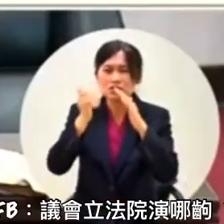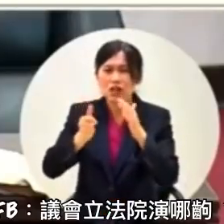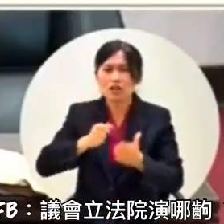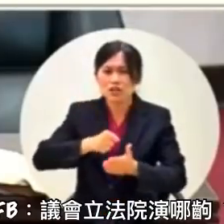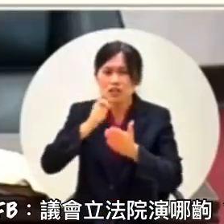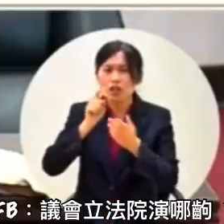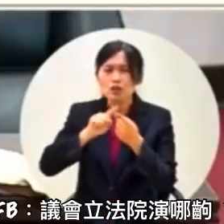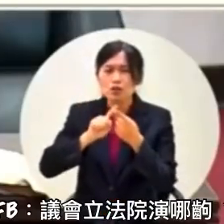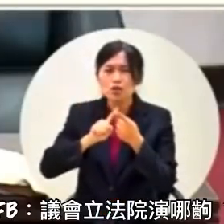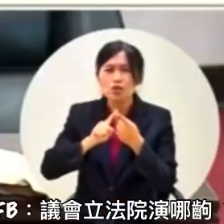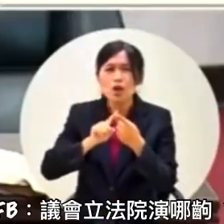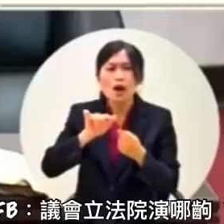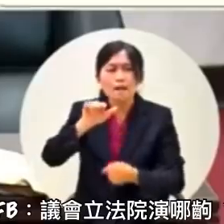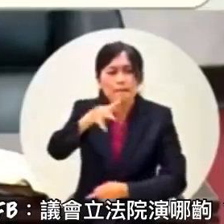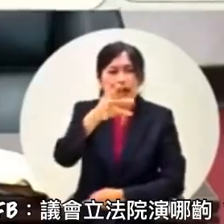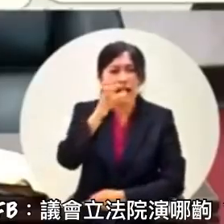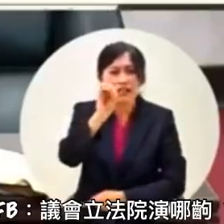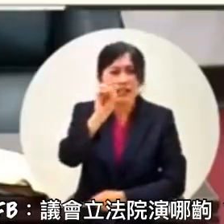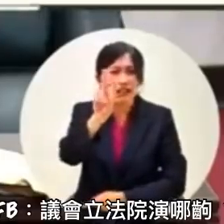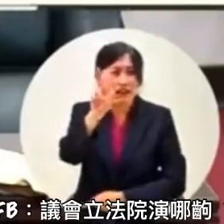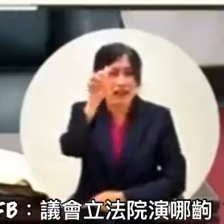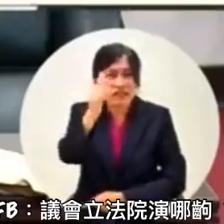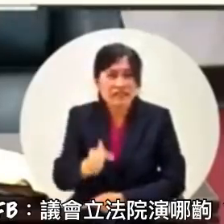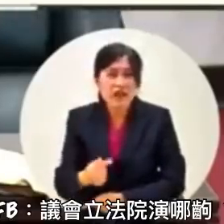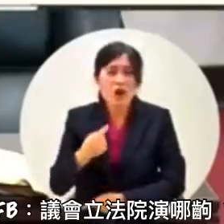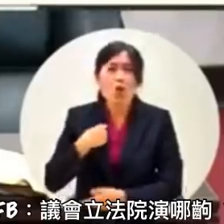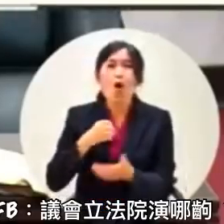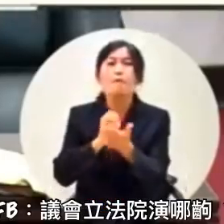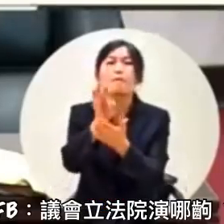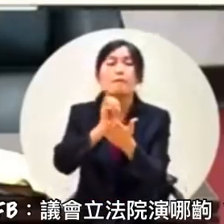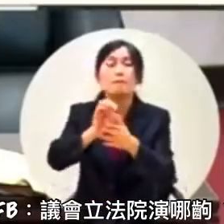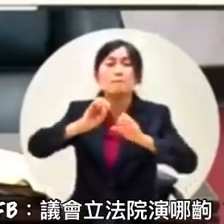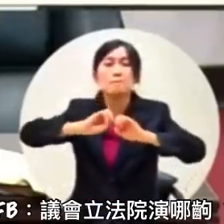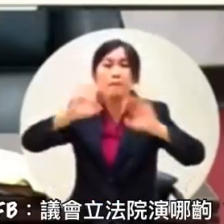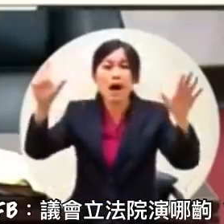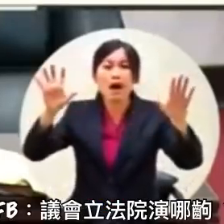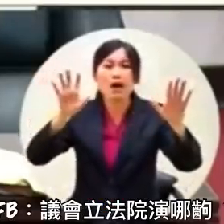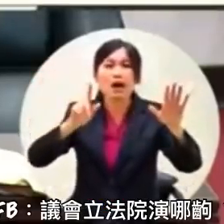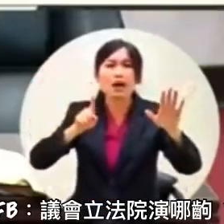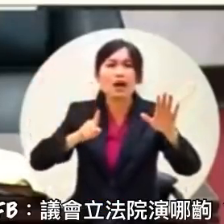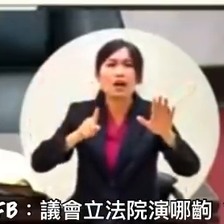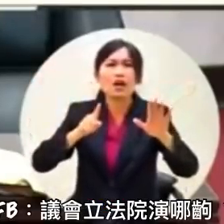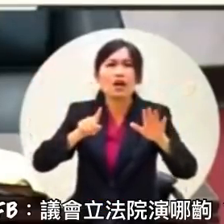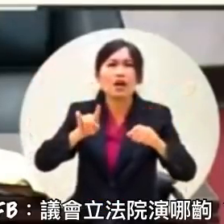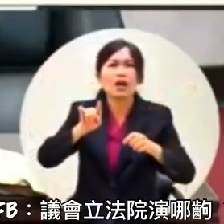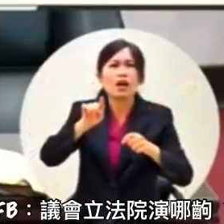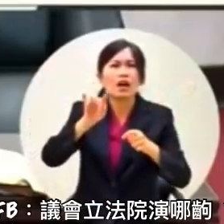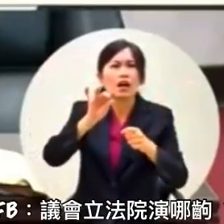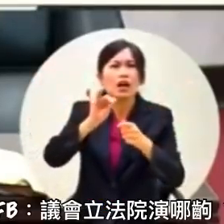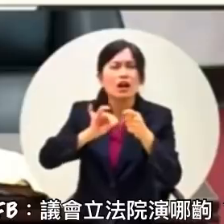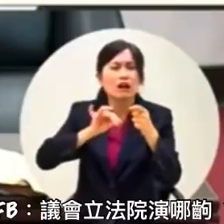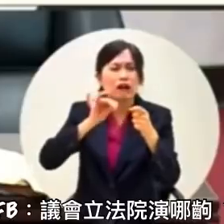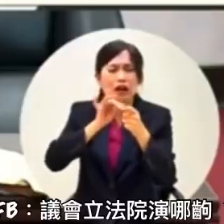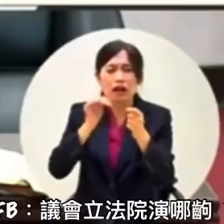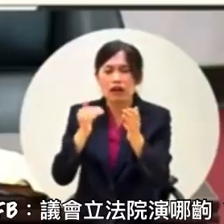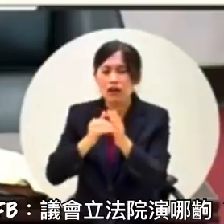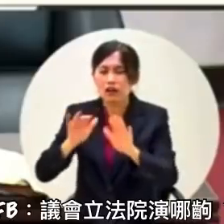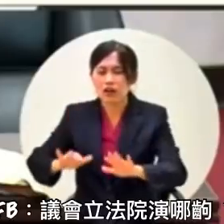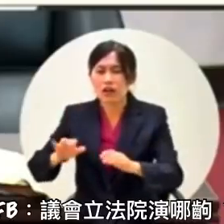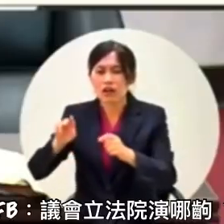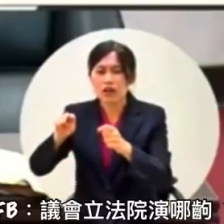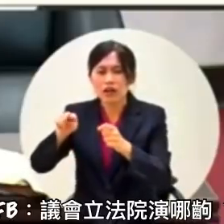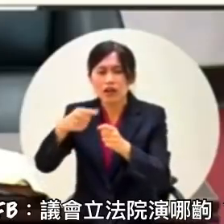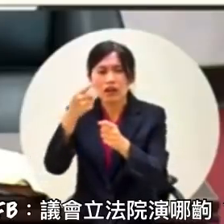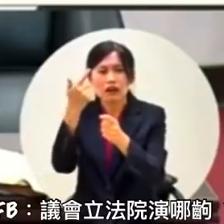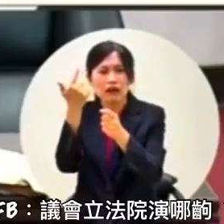比较高802亿，可是我跟大家报告从这100年到现在108年来讲，几乎